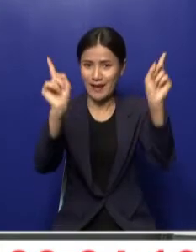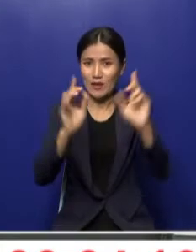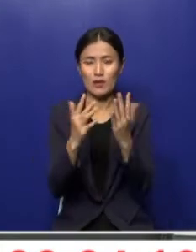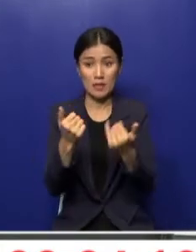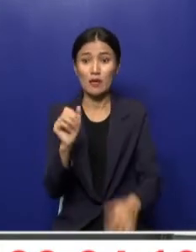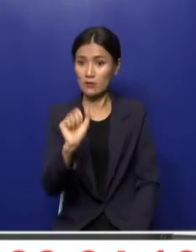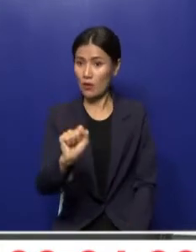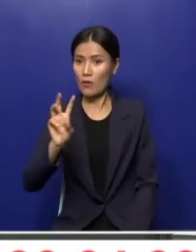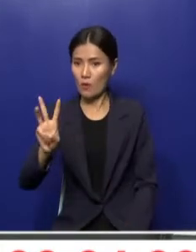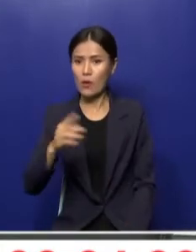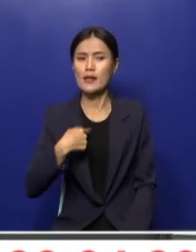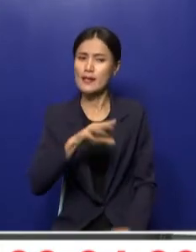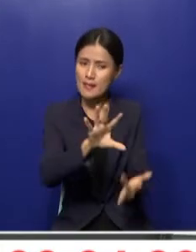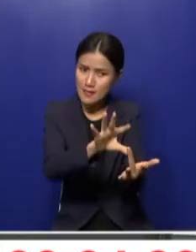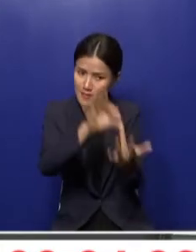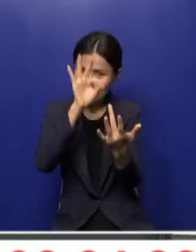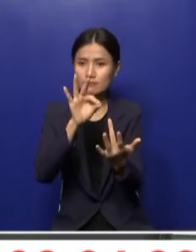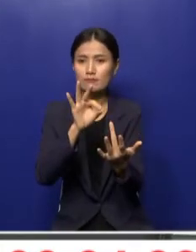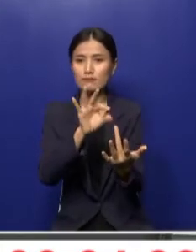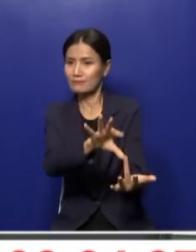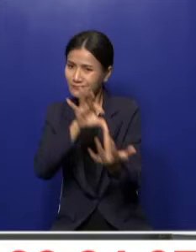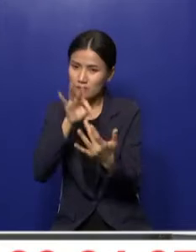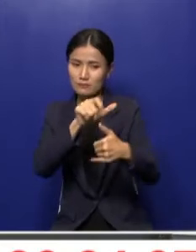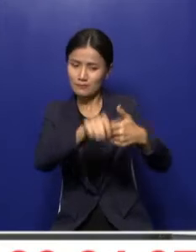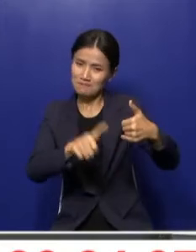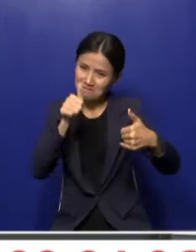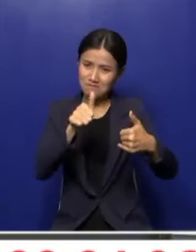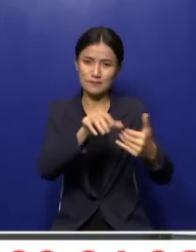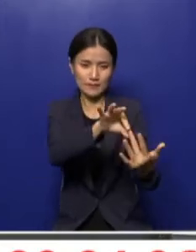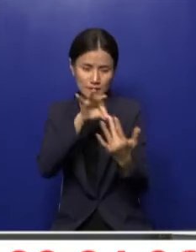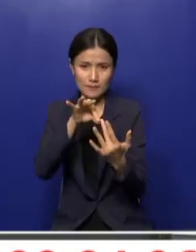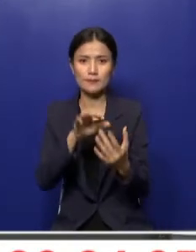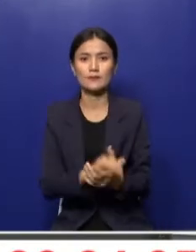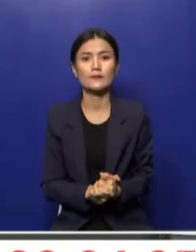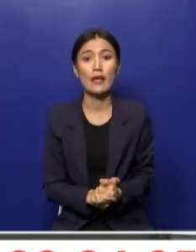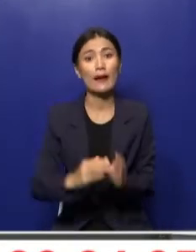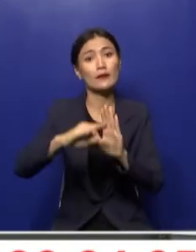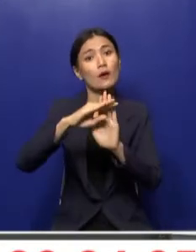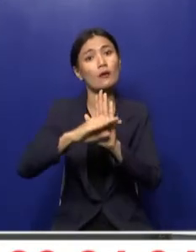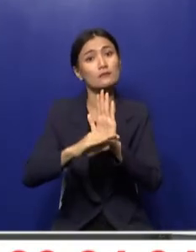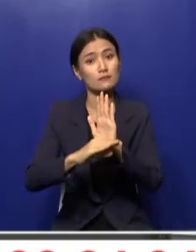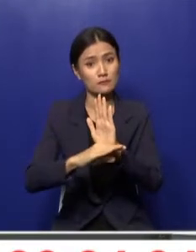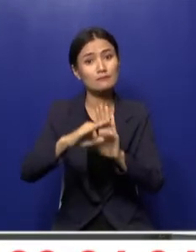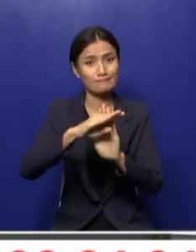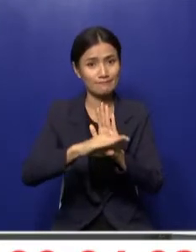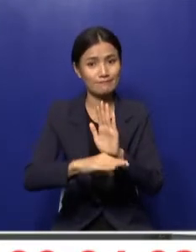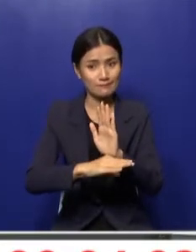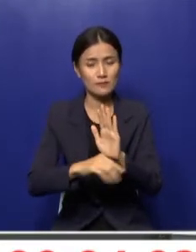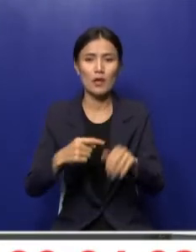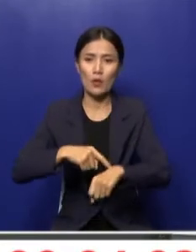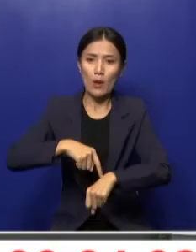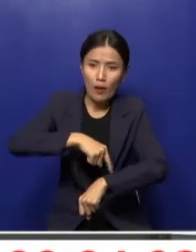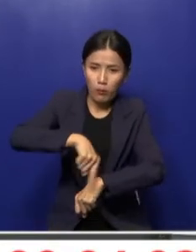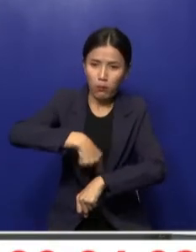สภาจะต้องเลือกบุคคลที่ดีที่สุดนะครับซึ่งในขั้นตอนต่างๆเหล่านี้ผมเดือนว่ามันใช้ระยะเวลา